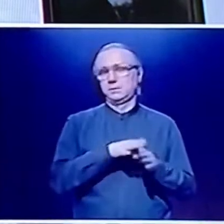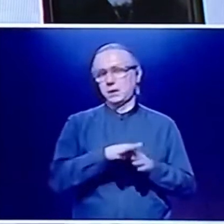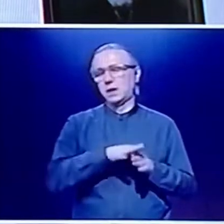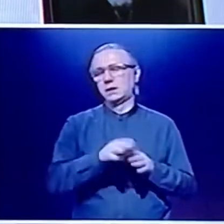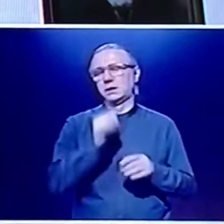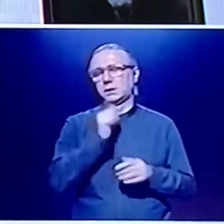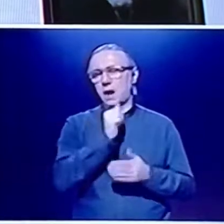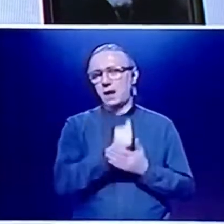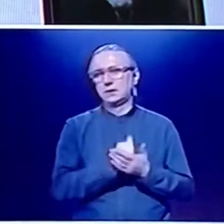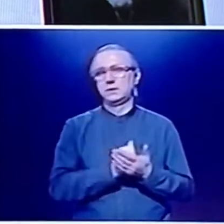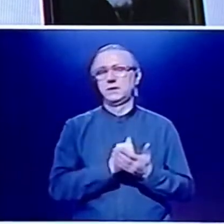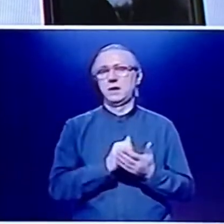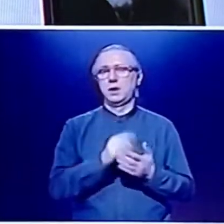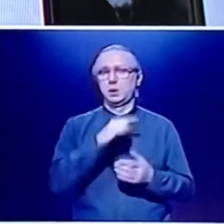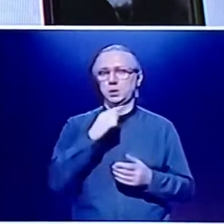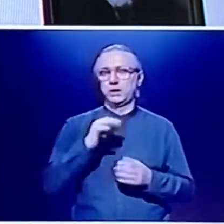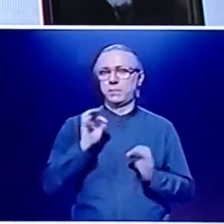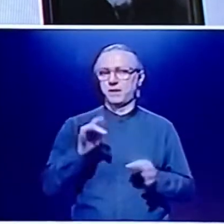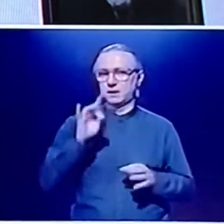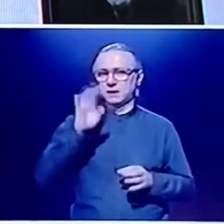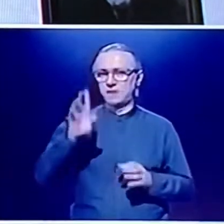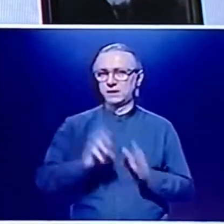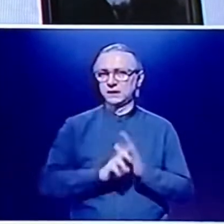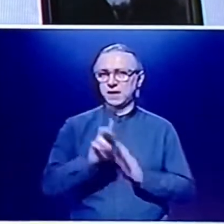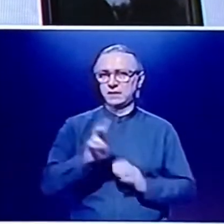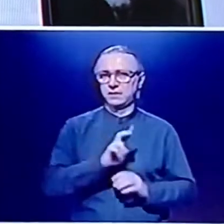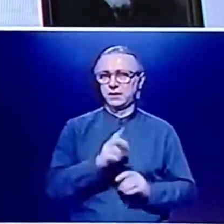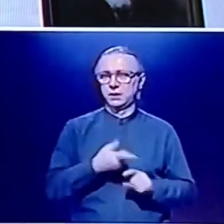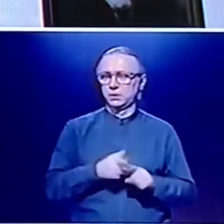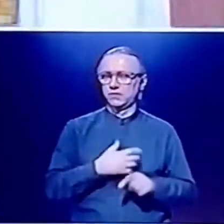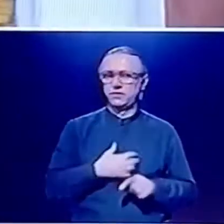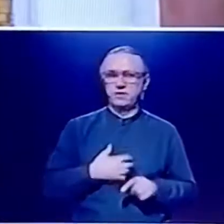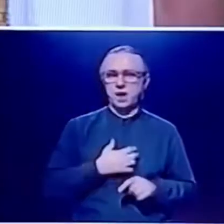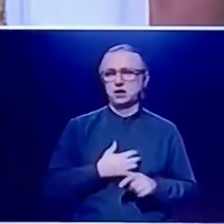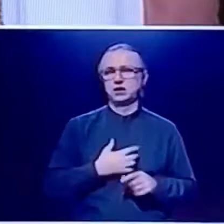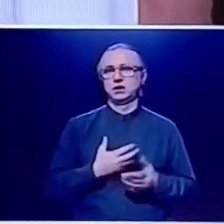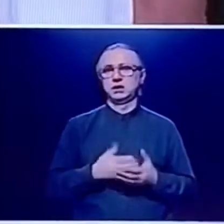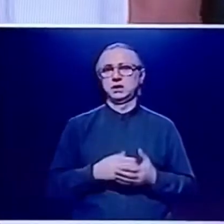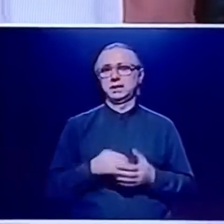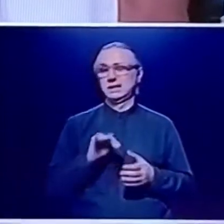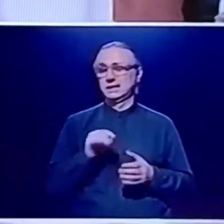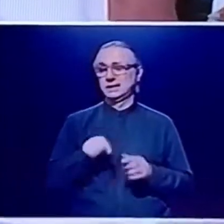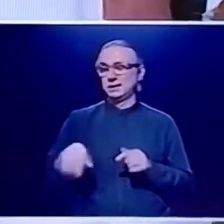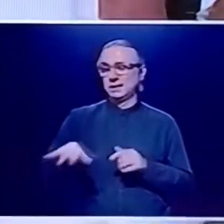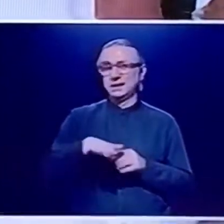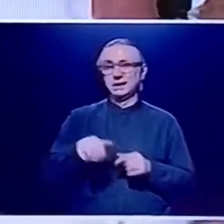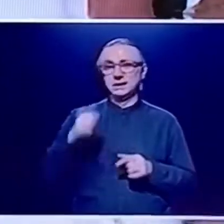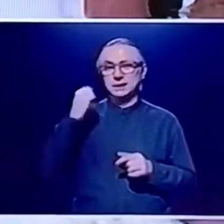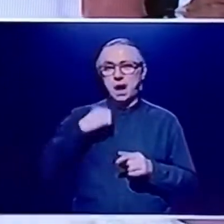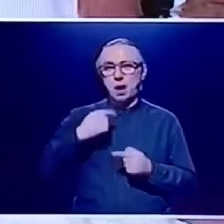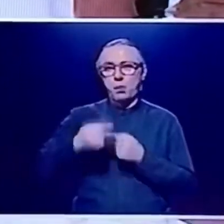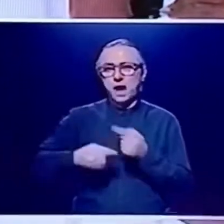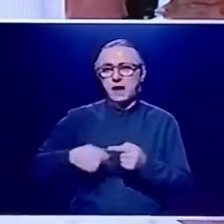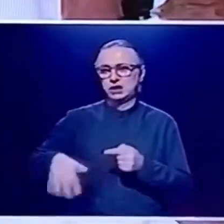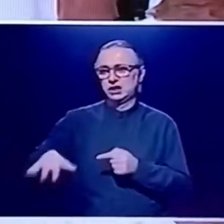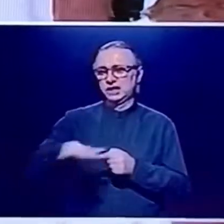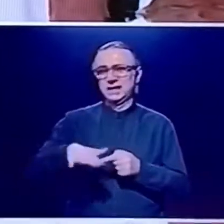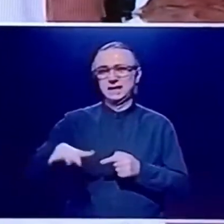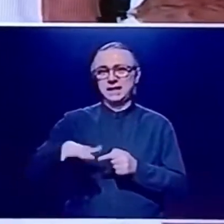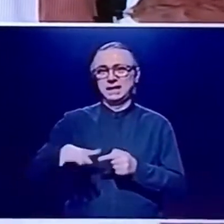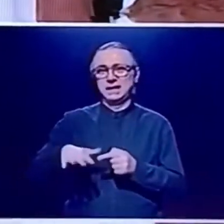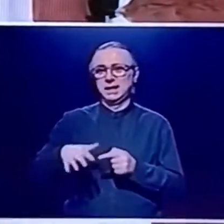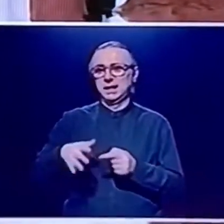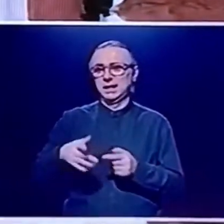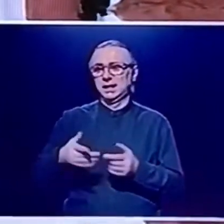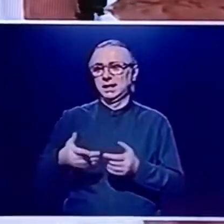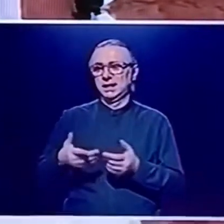Это очень-очень важный момент, потому что именно из той среды, из старообрядческой среды, изнутри, не снаружи, не насильно, а